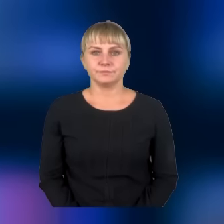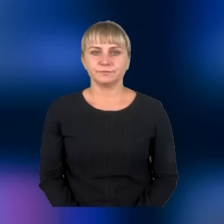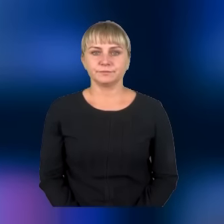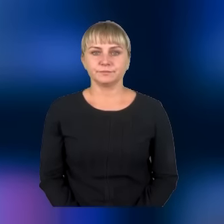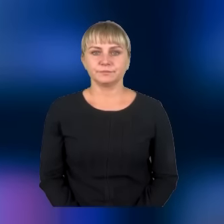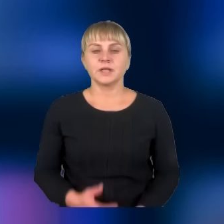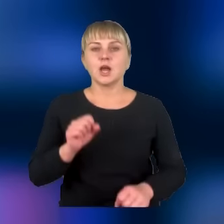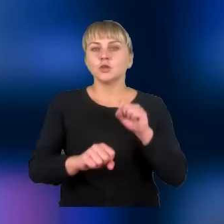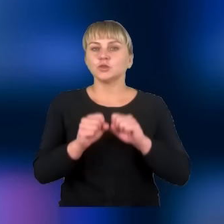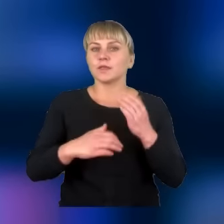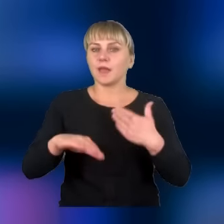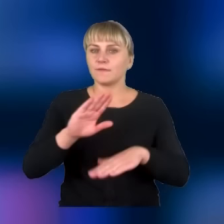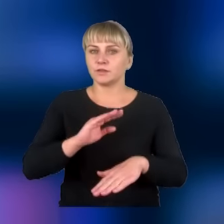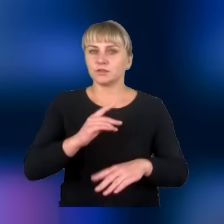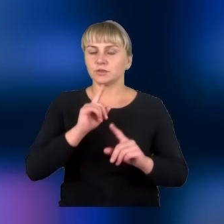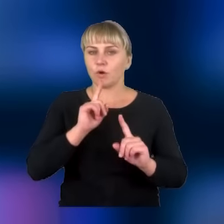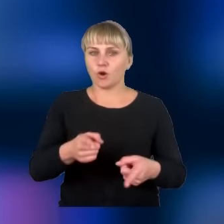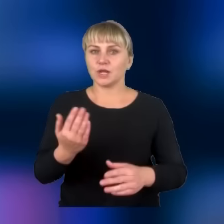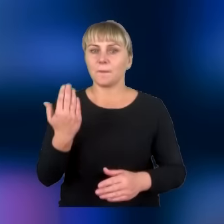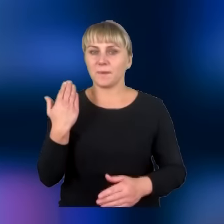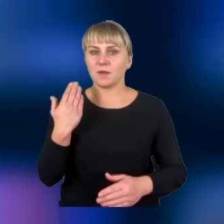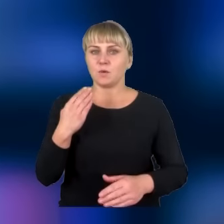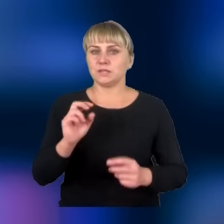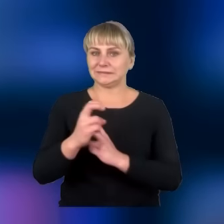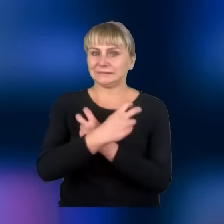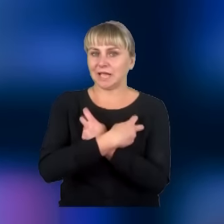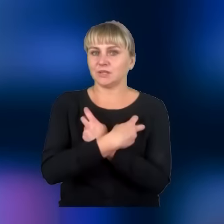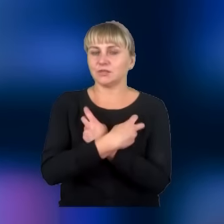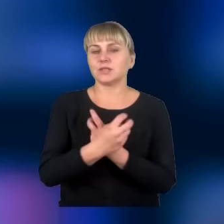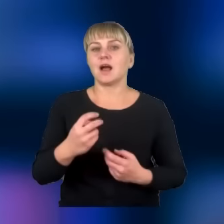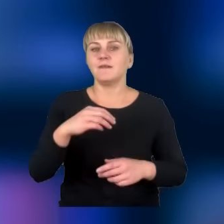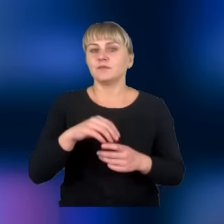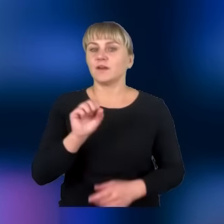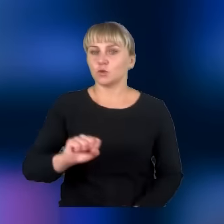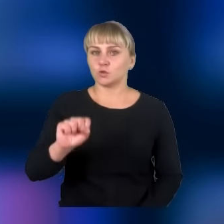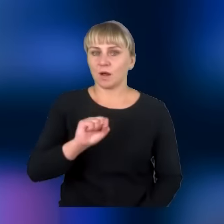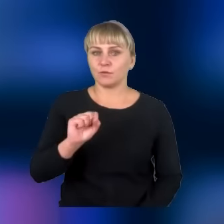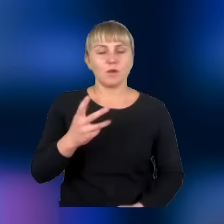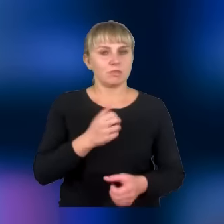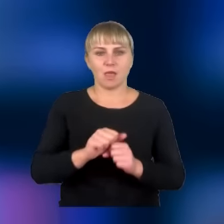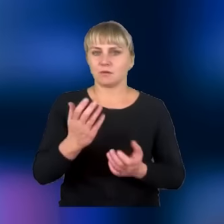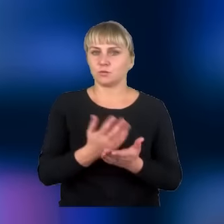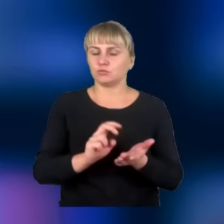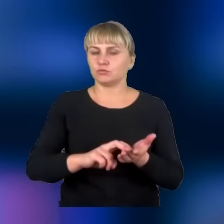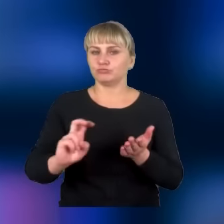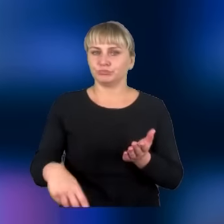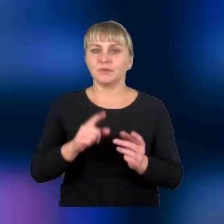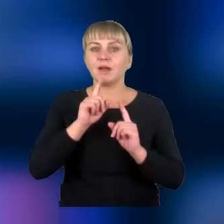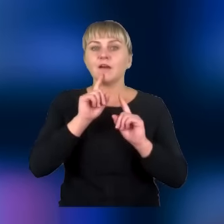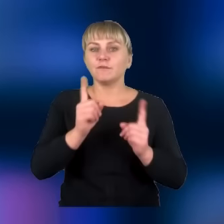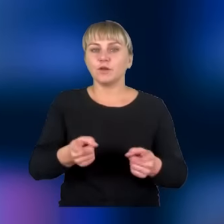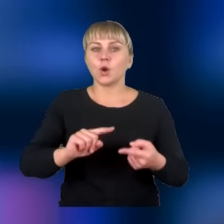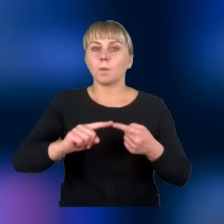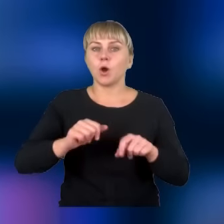Sąd Najwyższy orzekł, że były sędzia Robert W. z Sądu Apelacyjnego we Wrocławiu nie jest już sędzią. Wyrok zapadł po latach